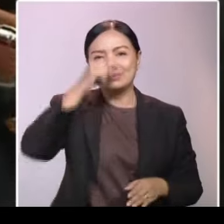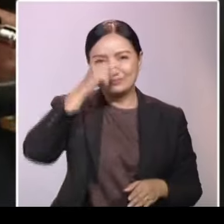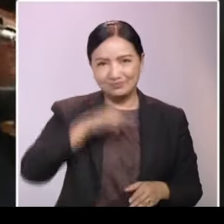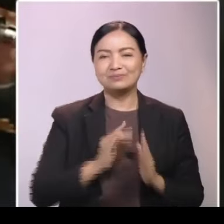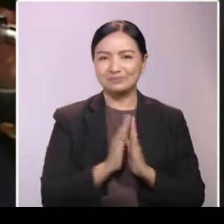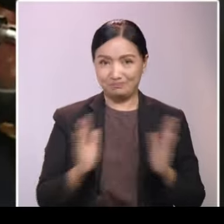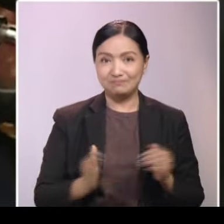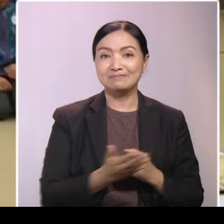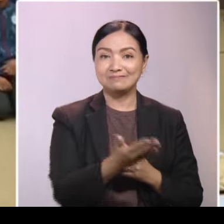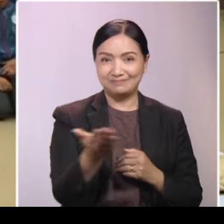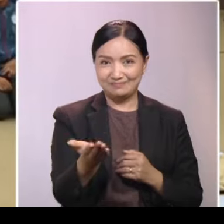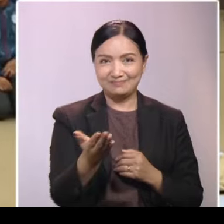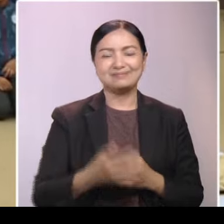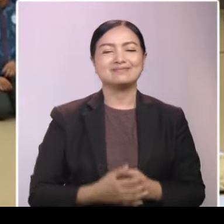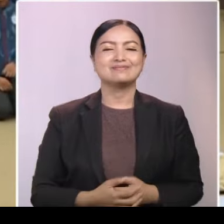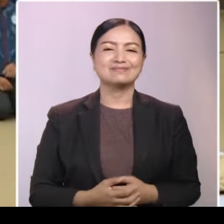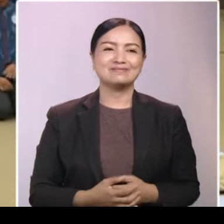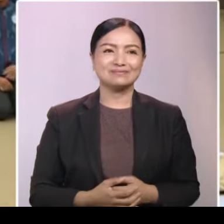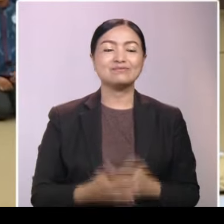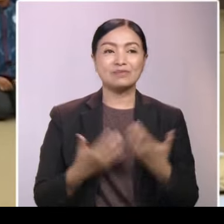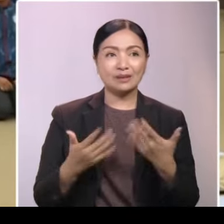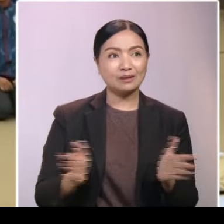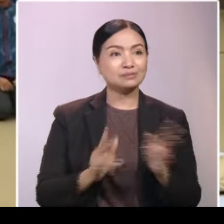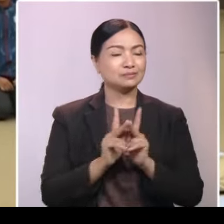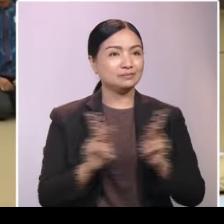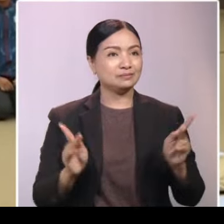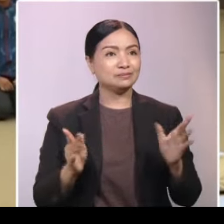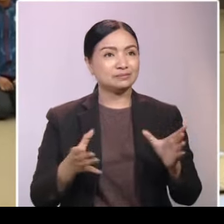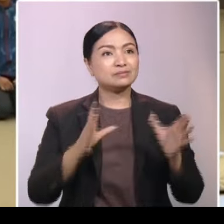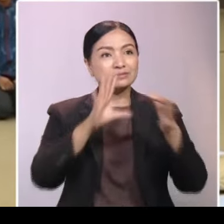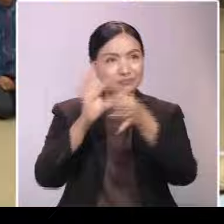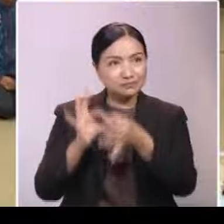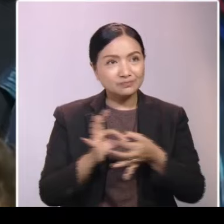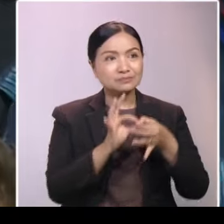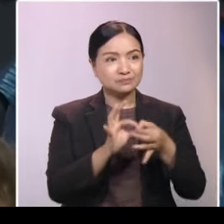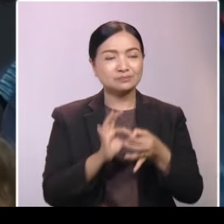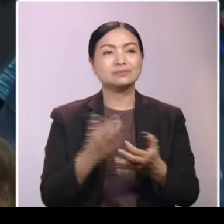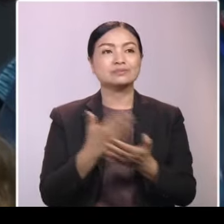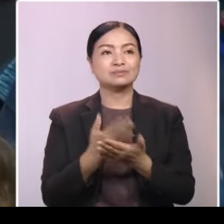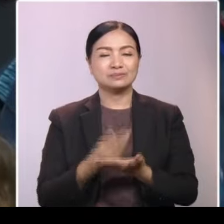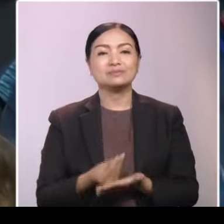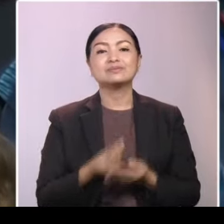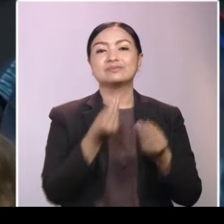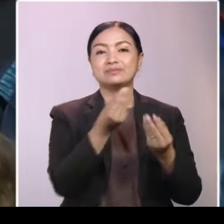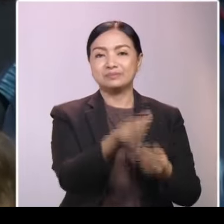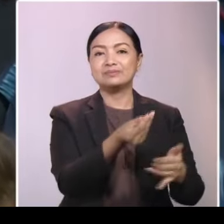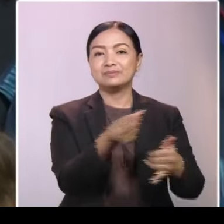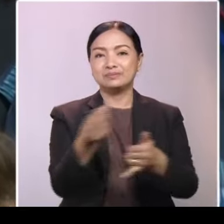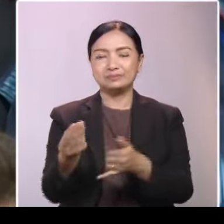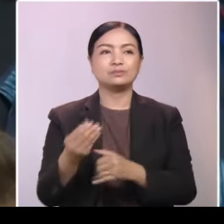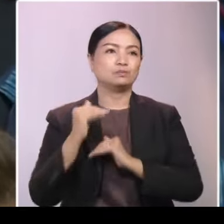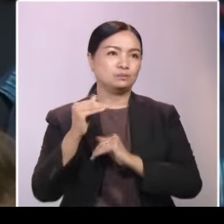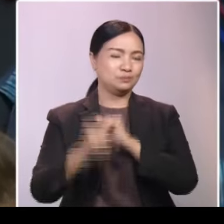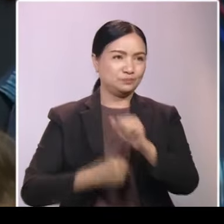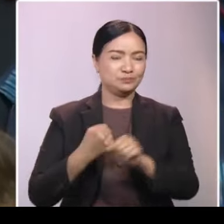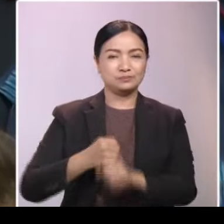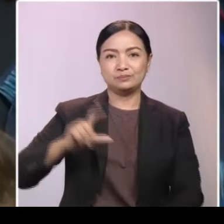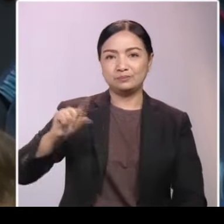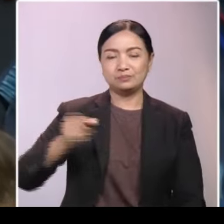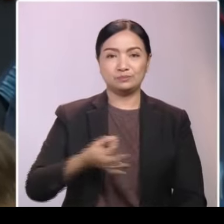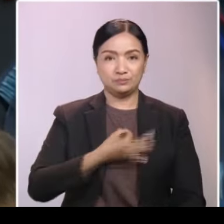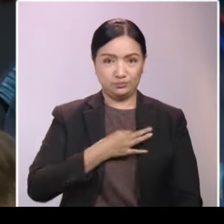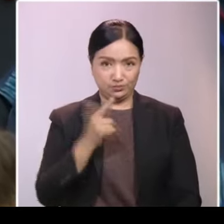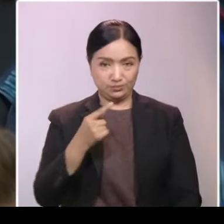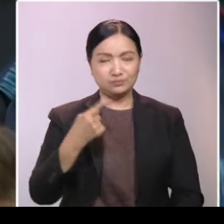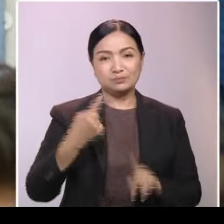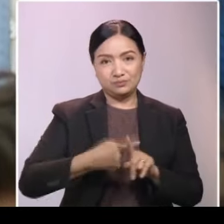ครับ นอกจากนั้นครับคณะกรรมการโอลิมปิกแห่งประเทศไทยจะมอบเงินเดือนให้นักกีฬาเป็นระยะเวลา20ปีครับโดยเหรียญทอง